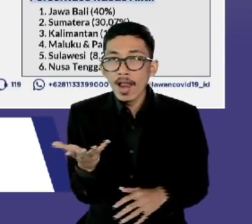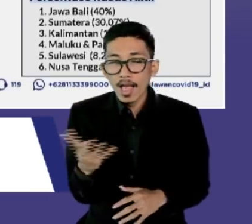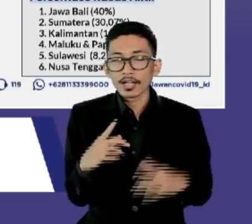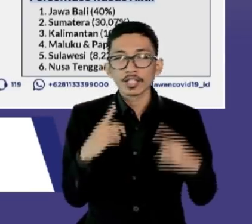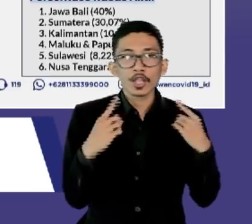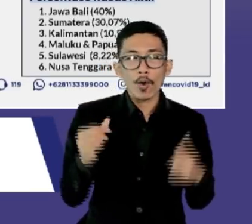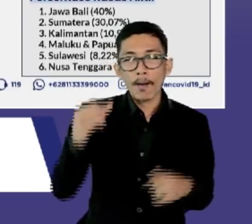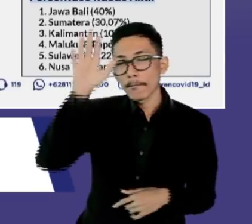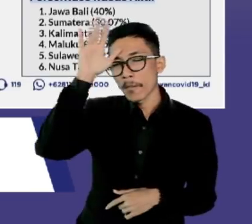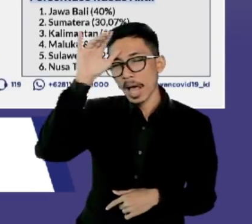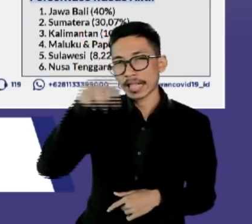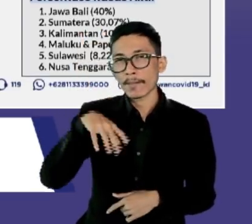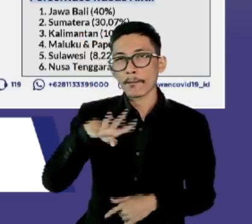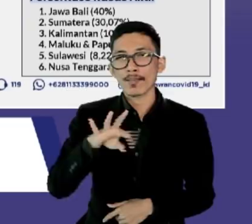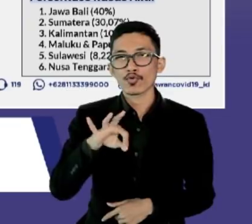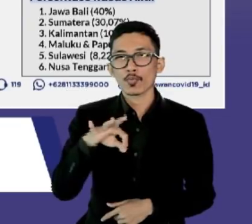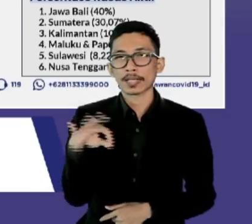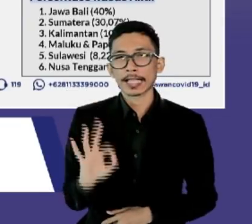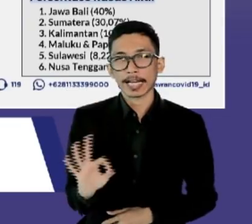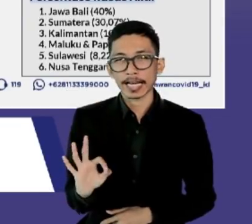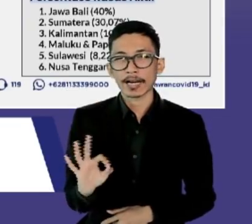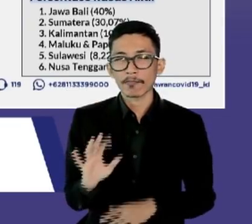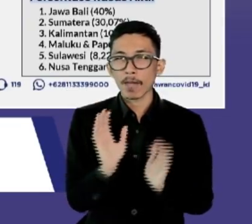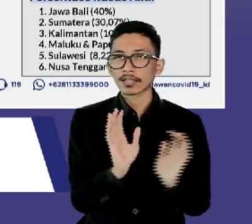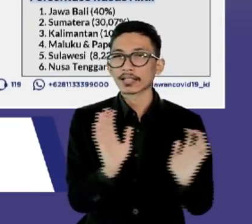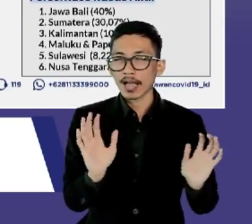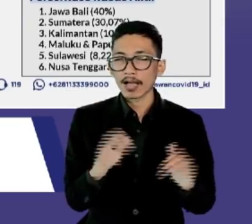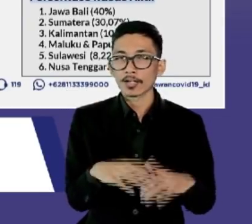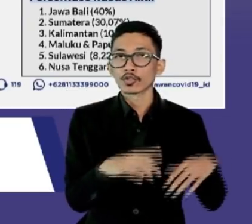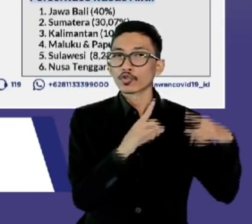yaitu 40%. Kemudian Sumatera